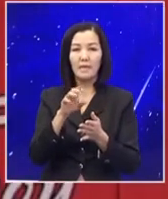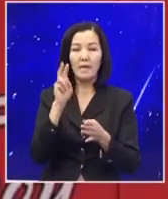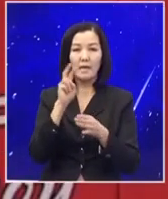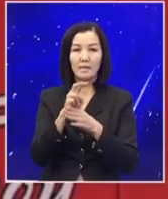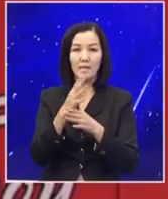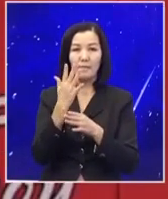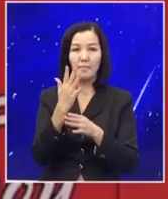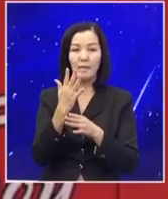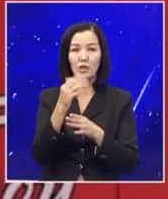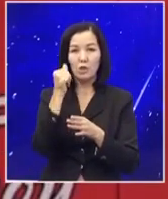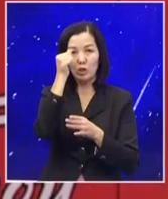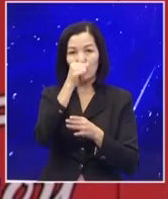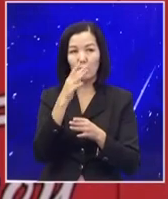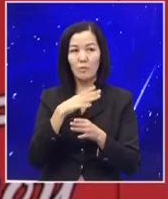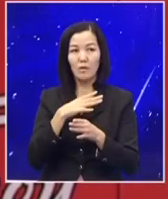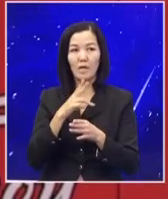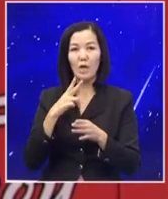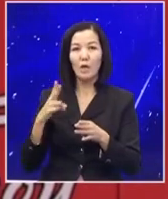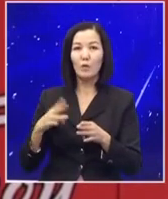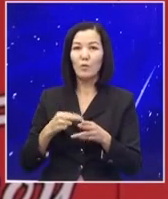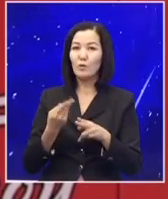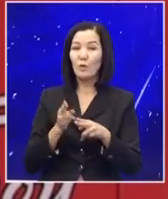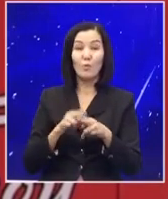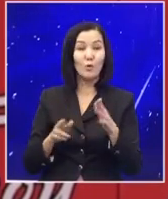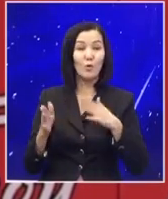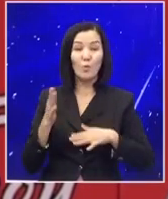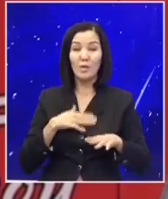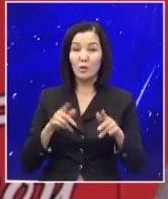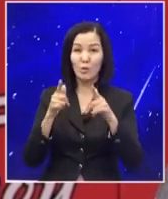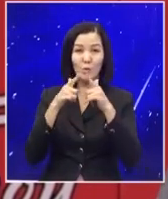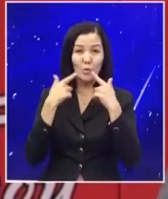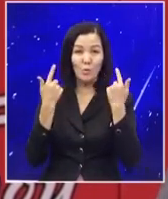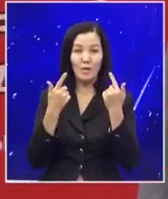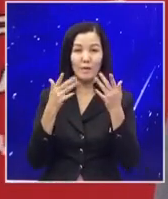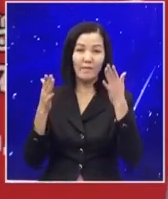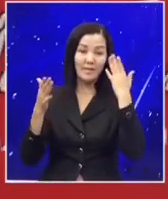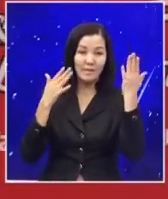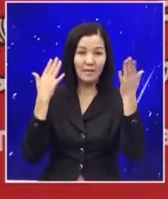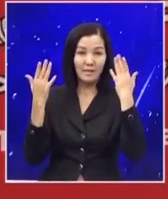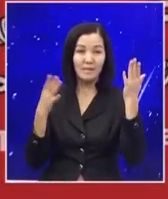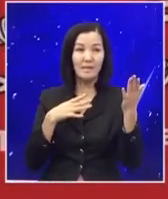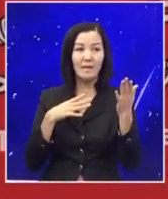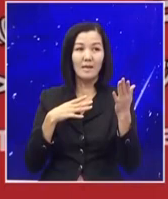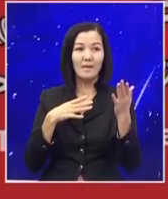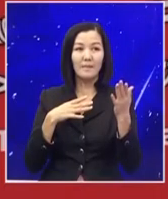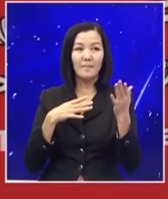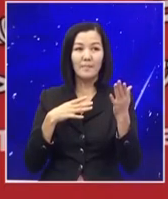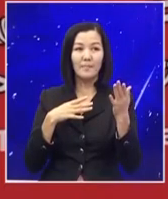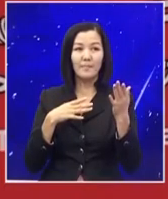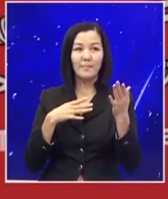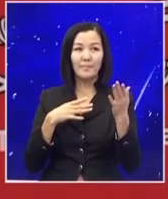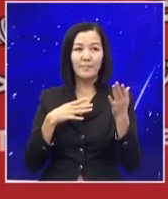Қызым бүгін өте қуанышты, риза, күлімдеп отыр, көңілі жарқын. Балаларымыз бір сергіп